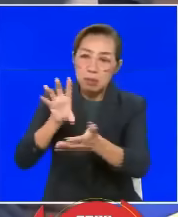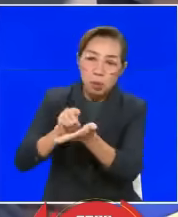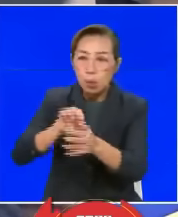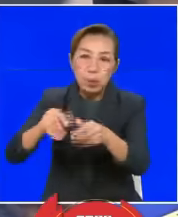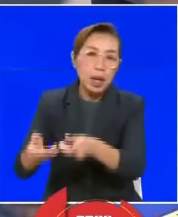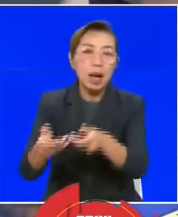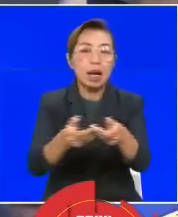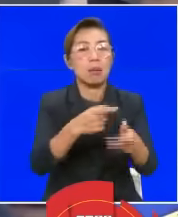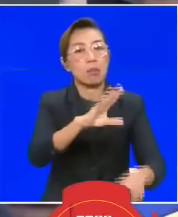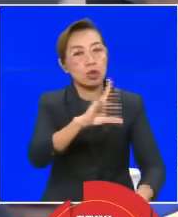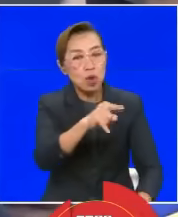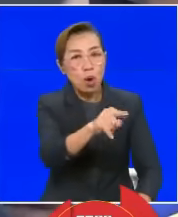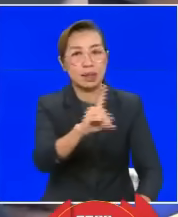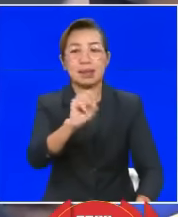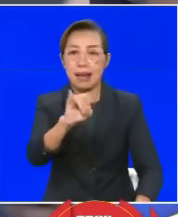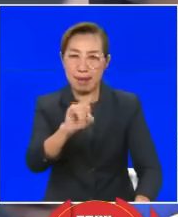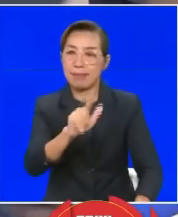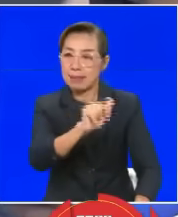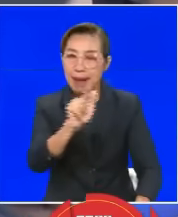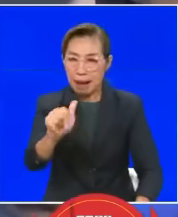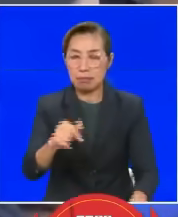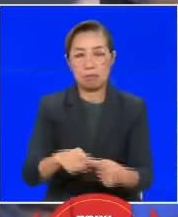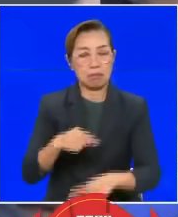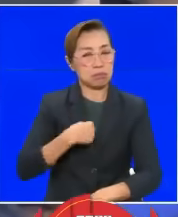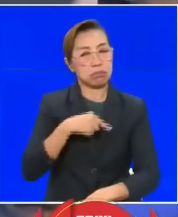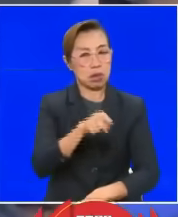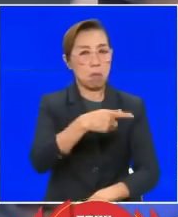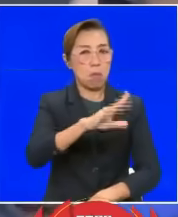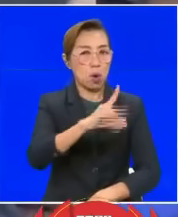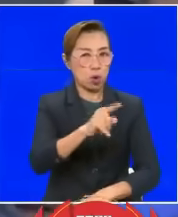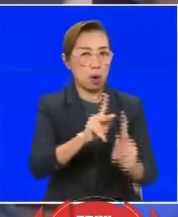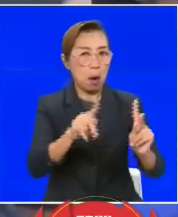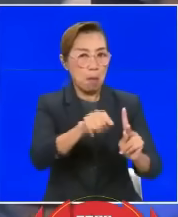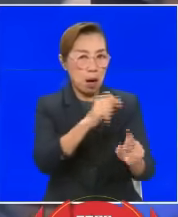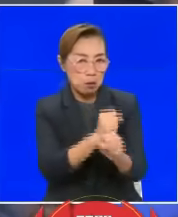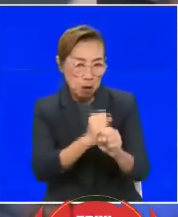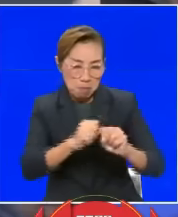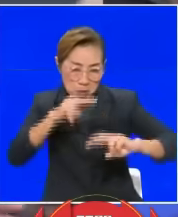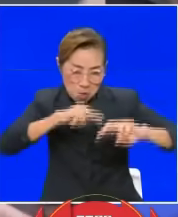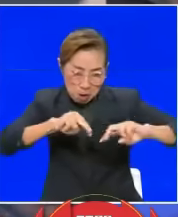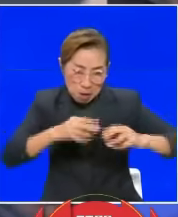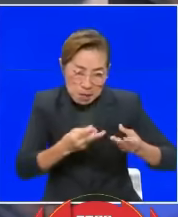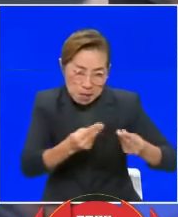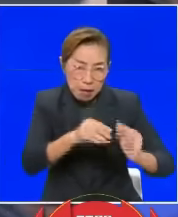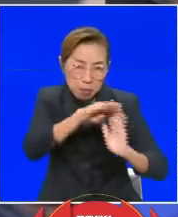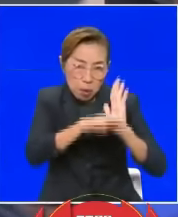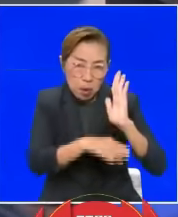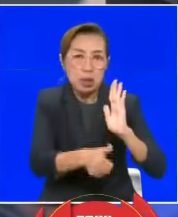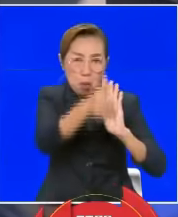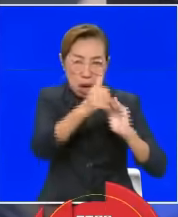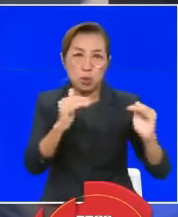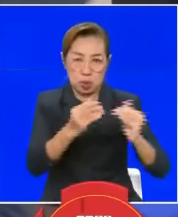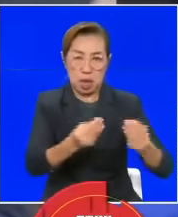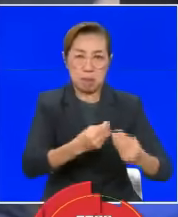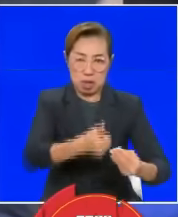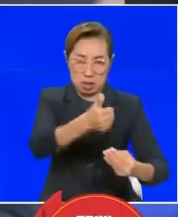มองด้วยว่าการสอบสวนของปปชเนี่ยมีความละเอียดรอบคอบมีขั้นตอนการไต่สวนการชี้มูลดังนั้นให้ความเป็นธรรมได้อย่าง